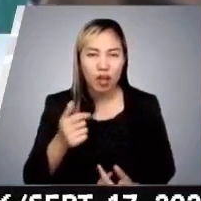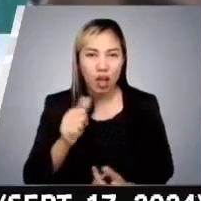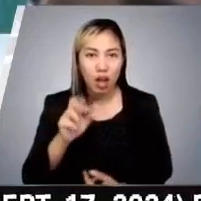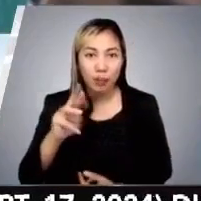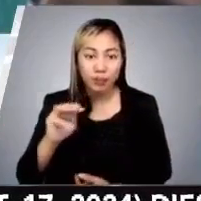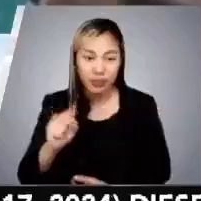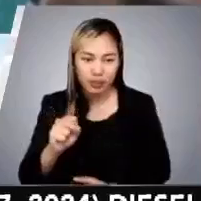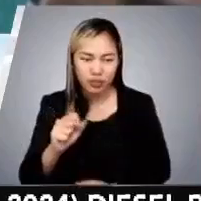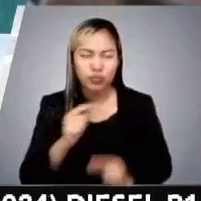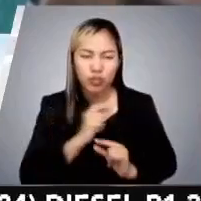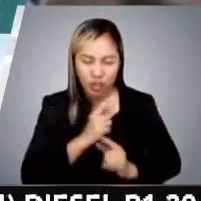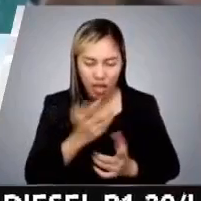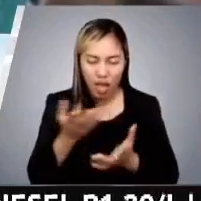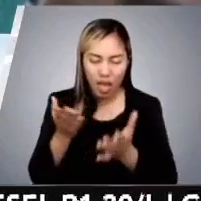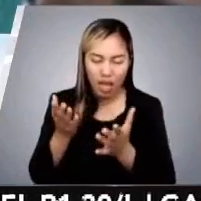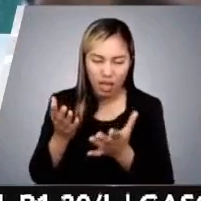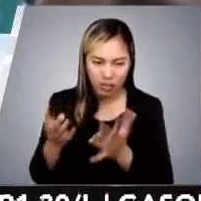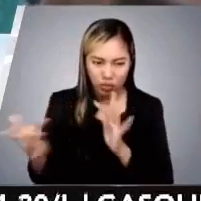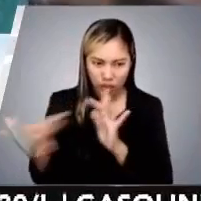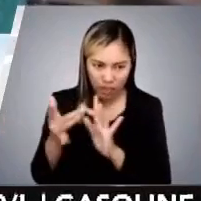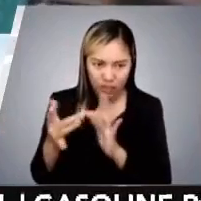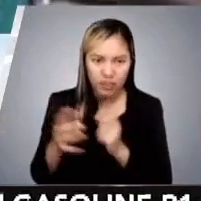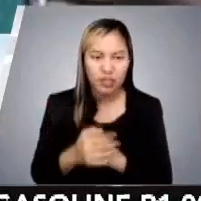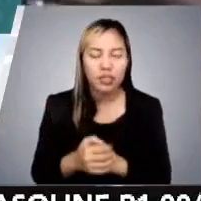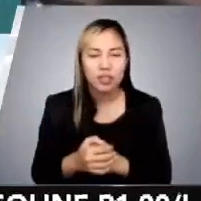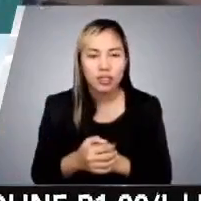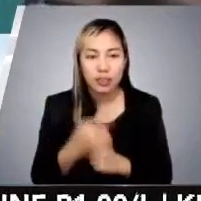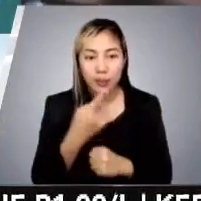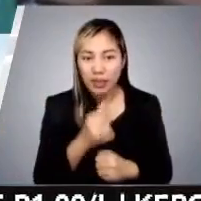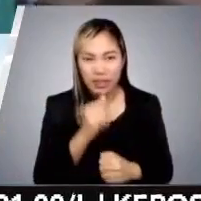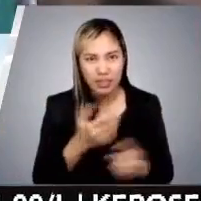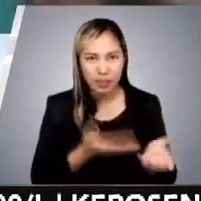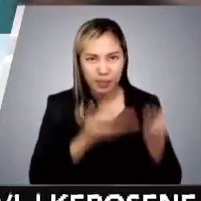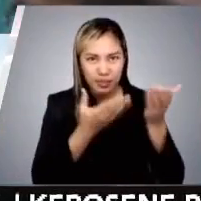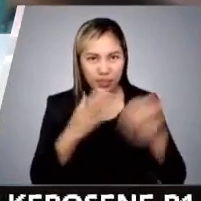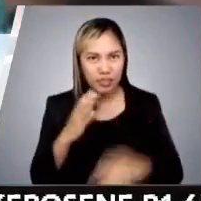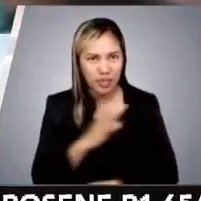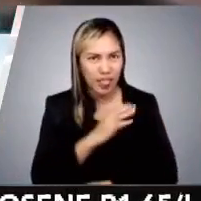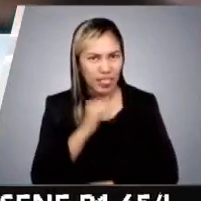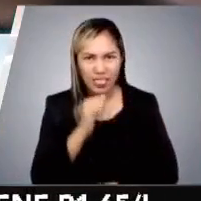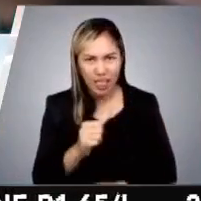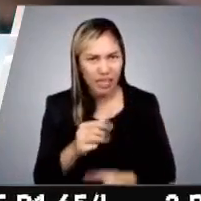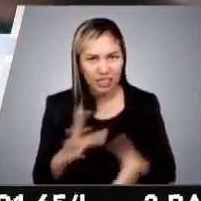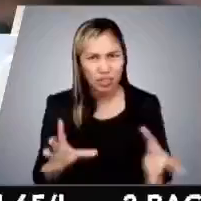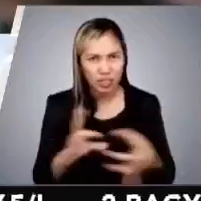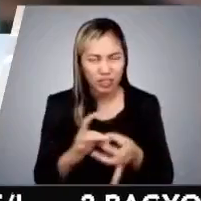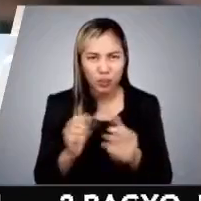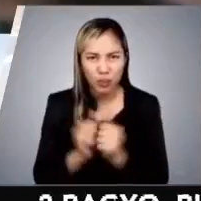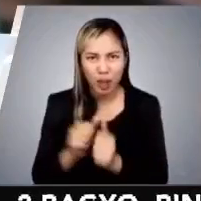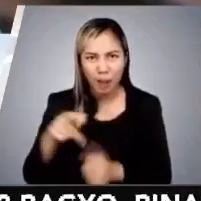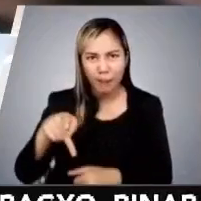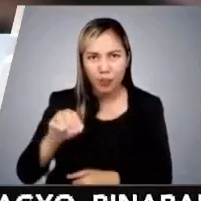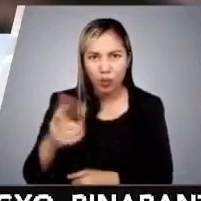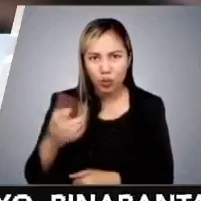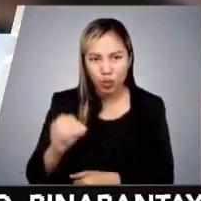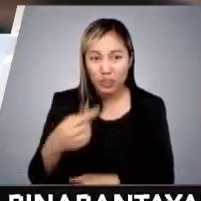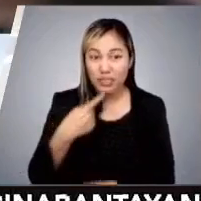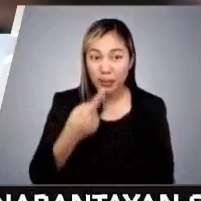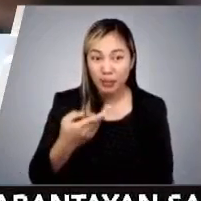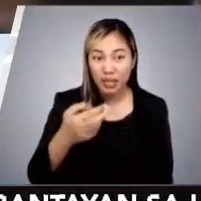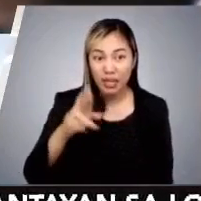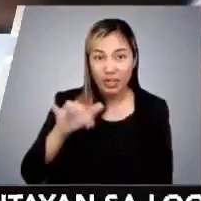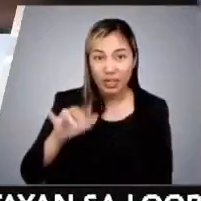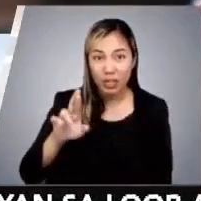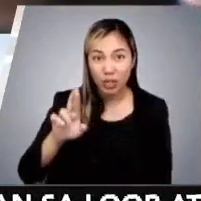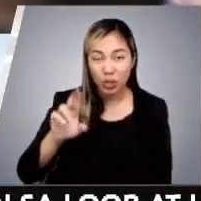mga hinihinging dokumento ng Kamara dahil wala naman daw itong kinalaman sa pogo. Tinawag din niyang witch hunt ang